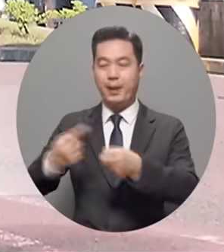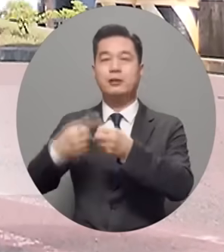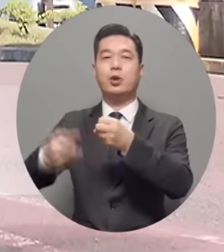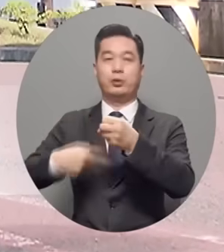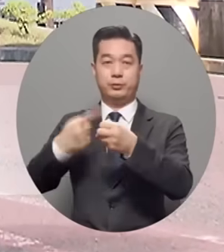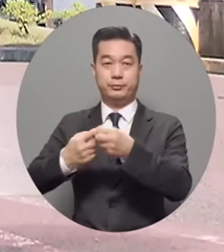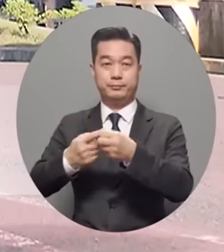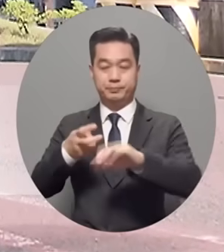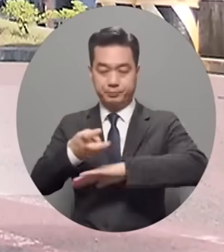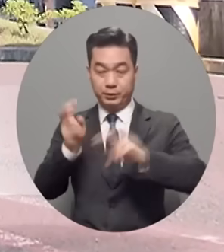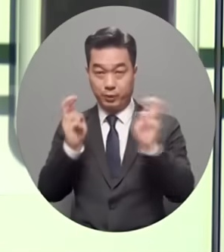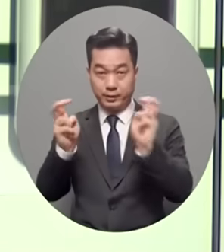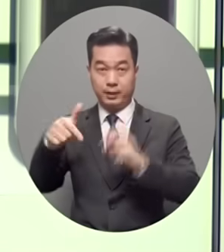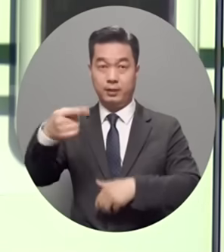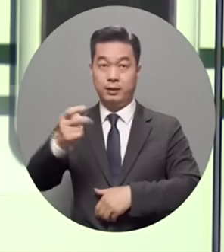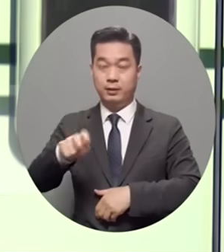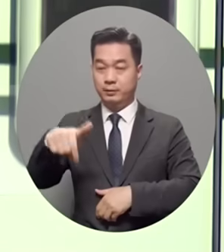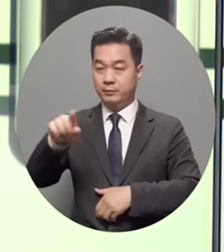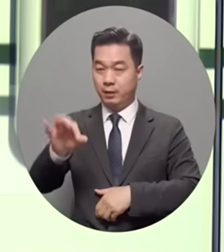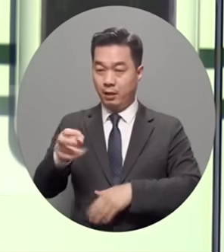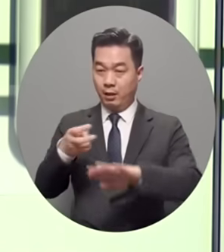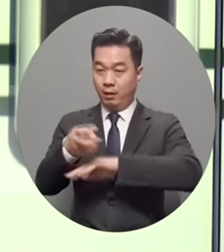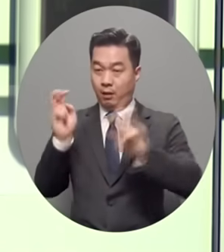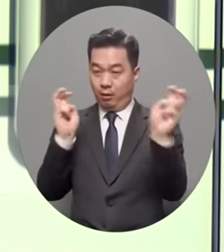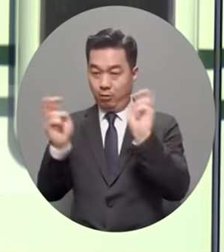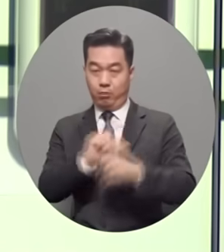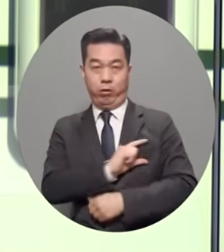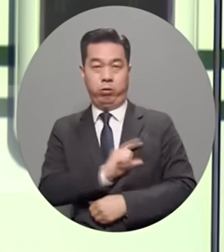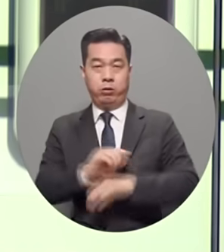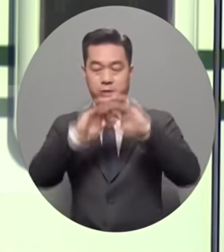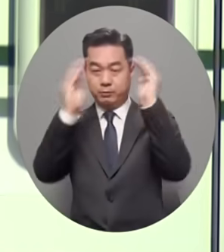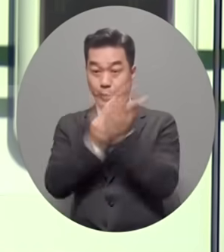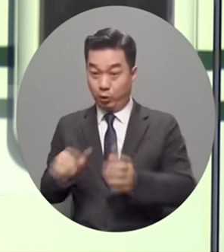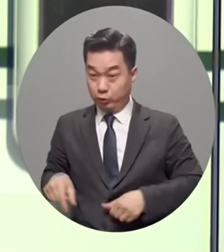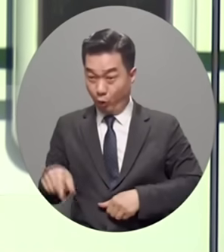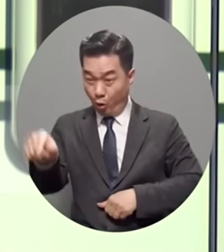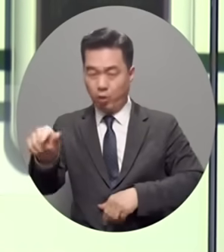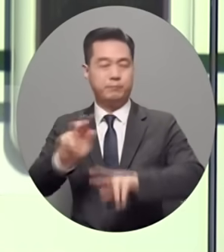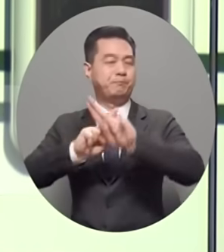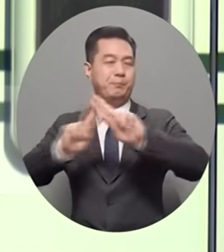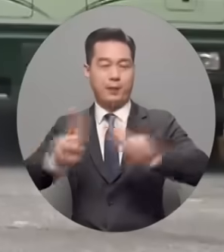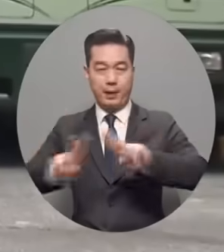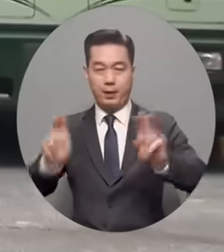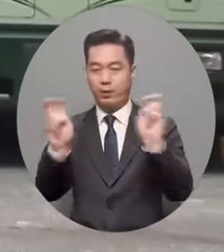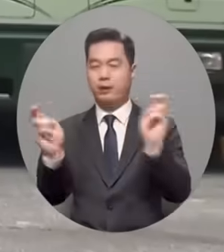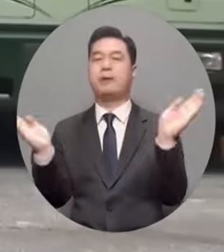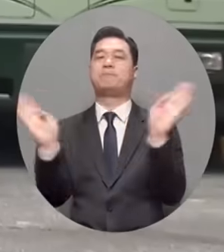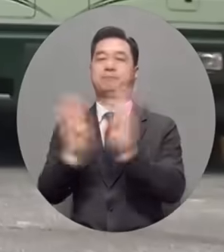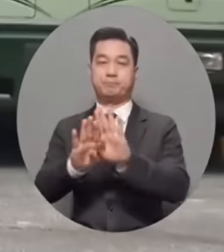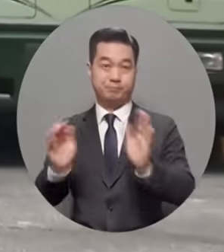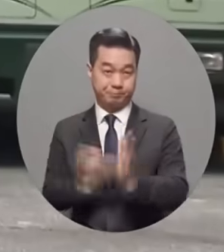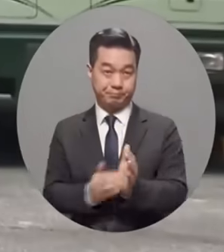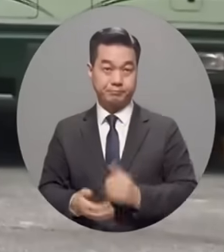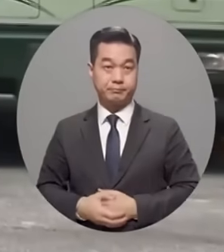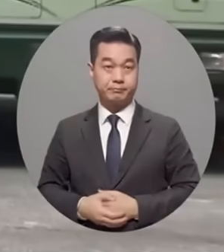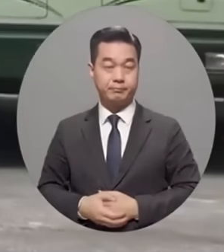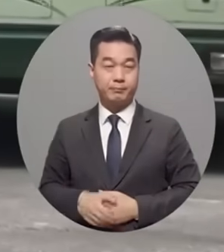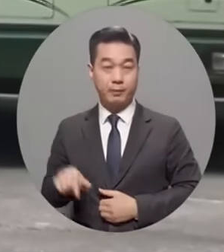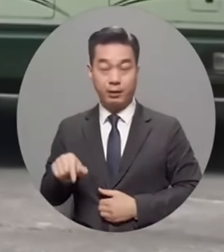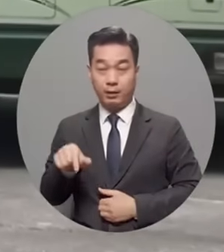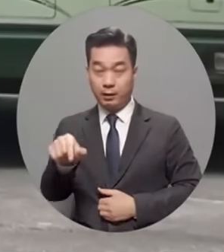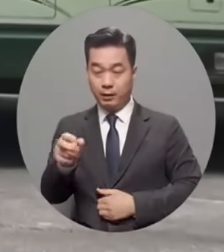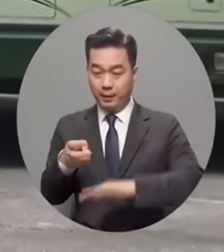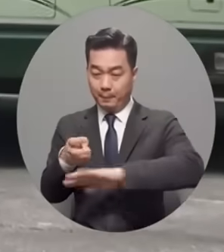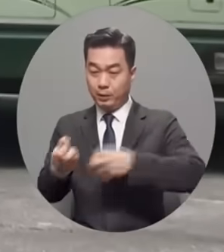회사 금강버스는 지난달 모든 노선을 폐지하고 회사 문을 닫았습니다. 역시 버스 기사